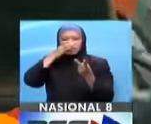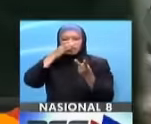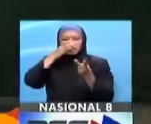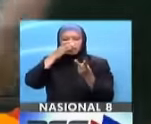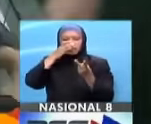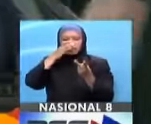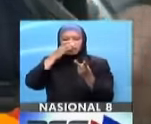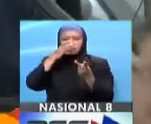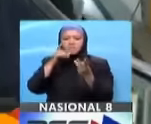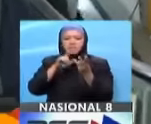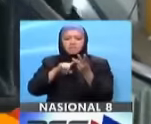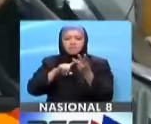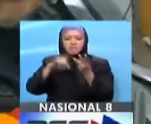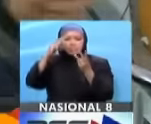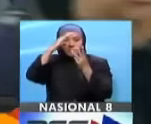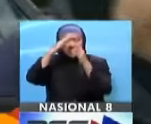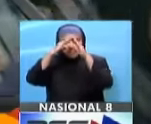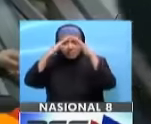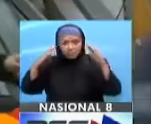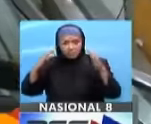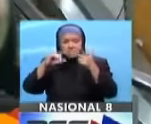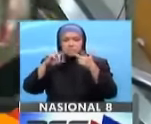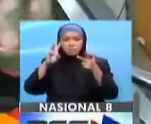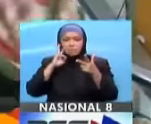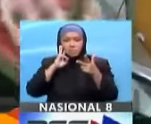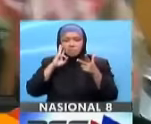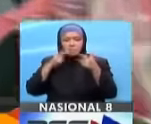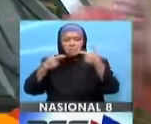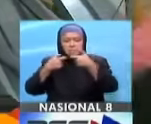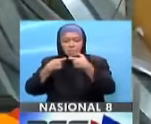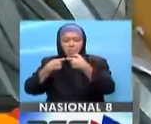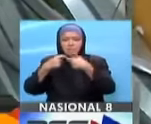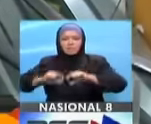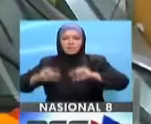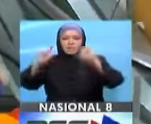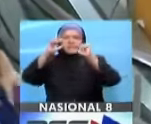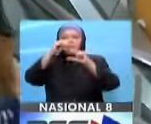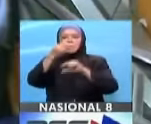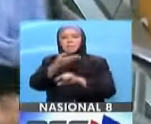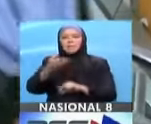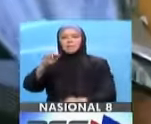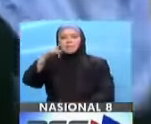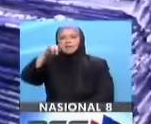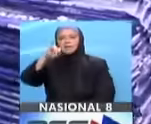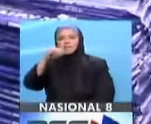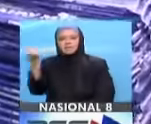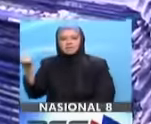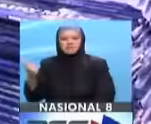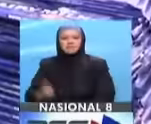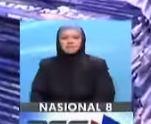alkohol, perumahan, air, elektrik, gas dan bahan api lain.